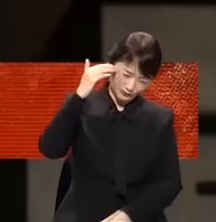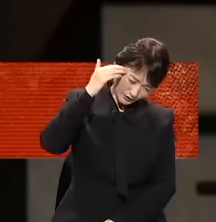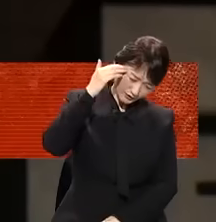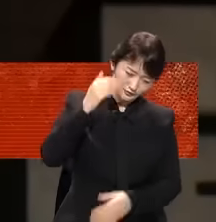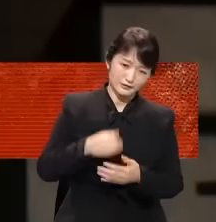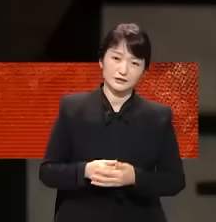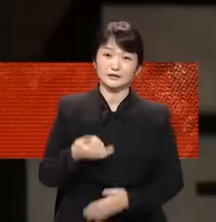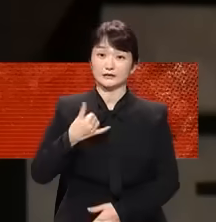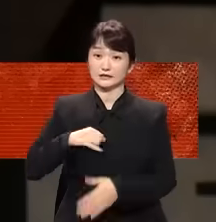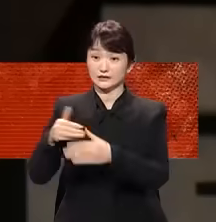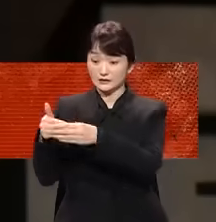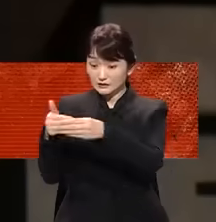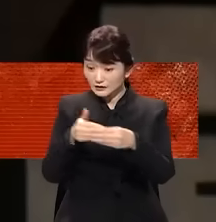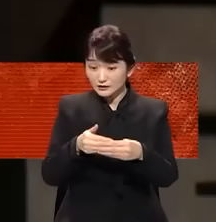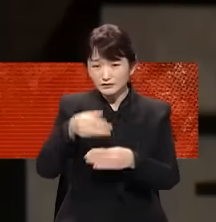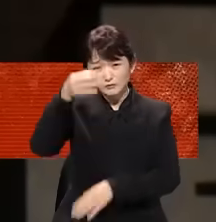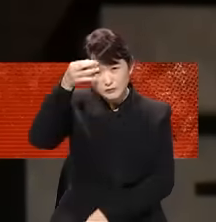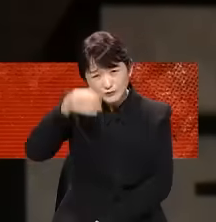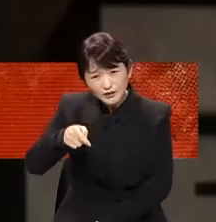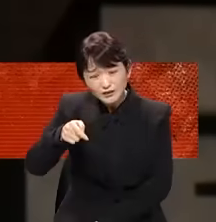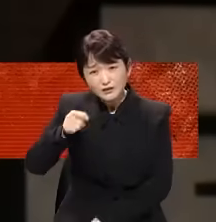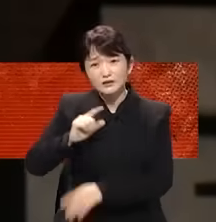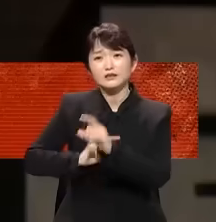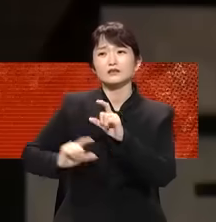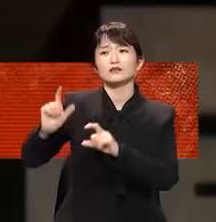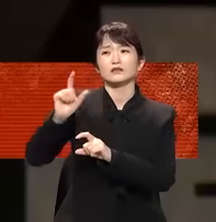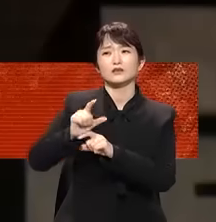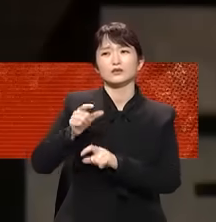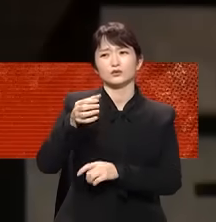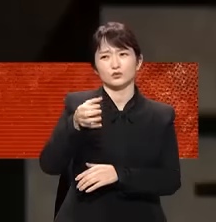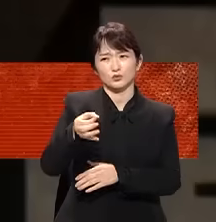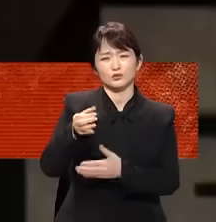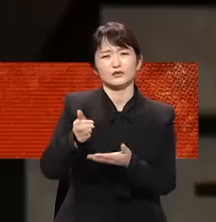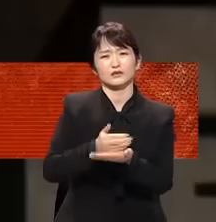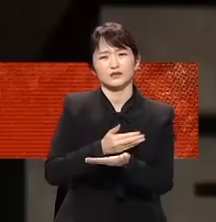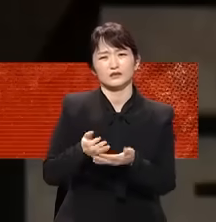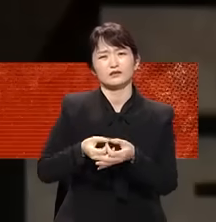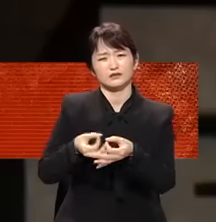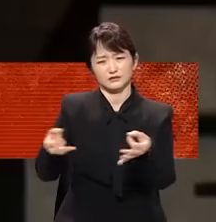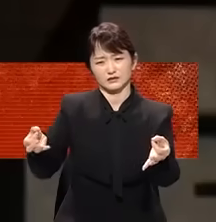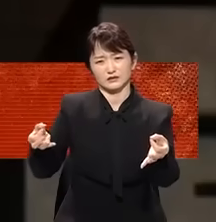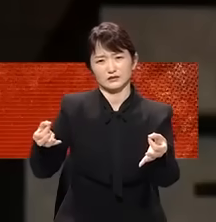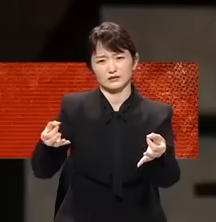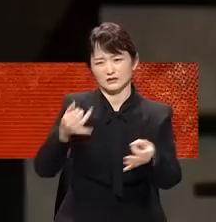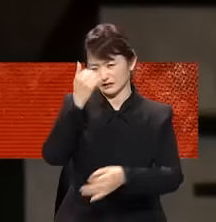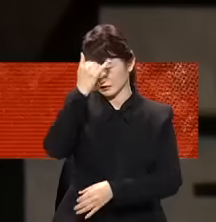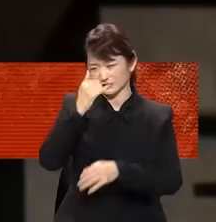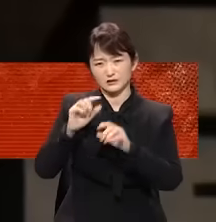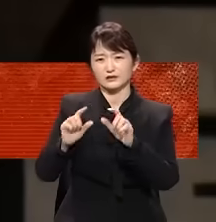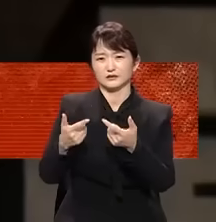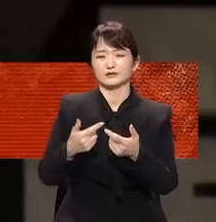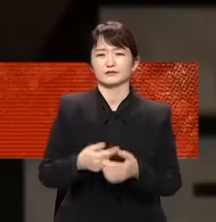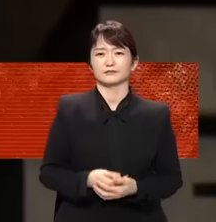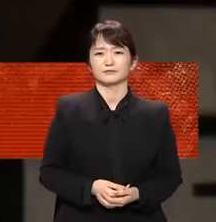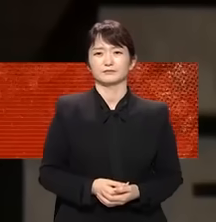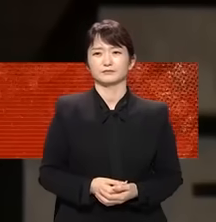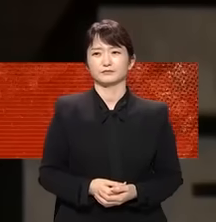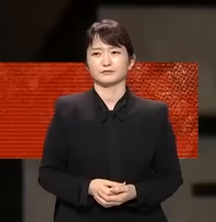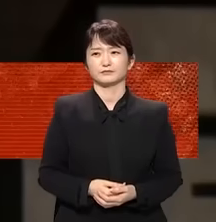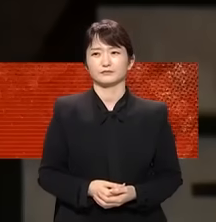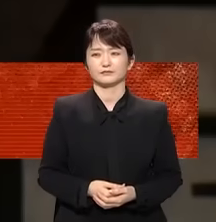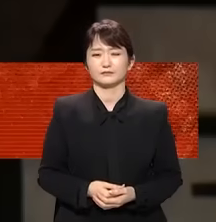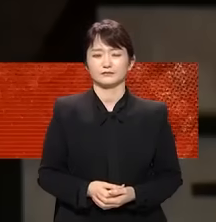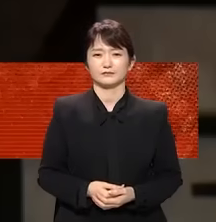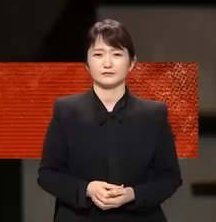아이들을 데리고 오는 것만도 미안한데 거기에 밥값도 나눠서 하자라는 건상 상당히 좀 예의가 아닌 거 같아요 그래서 그 보이지